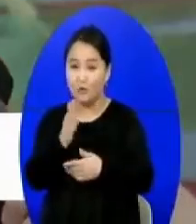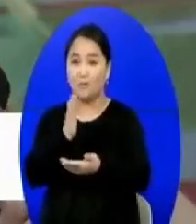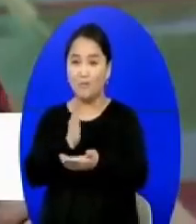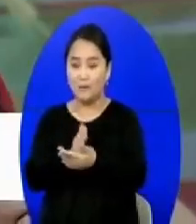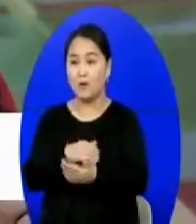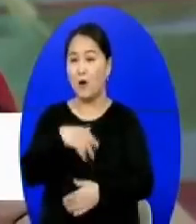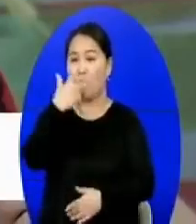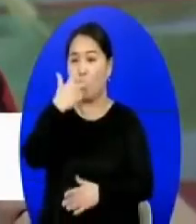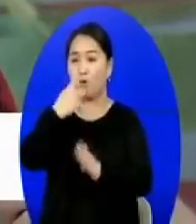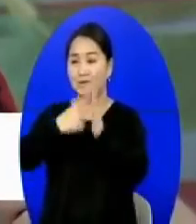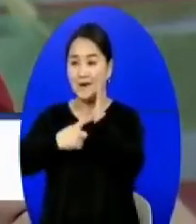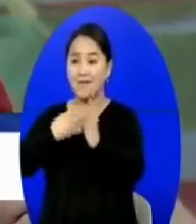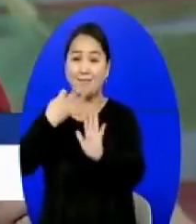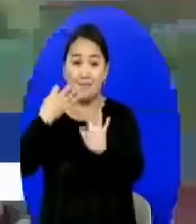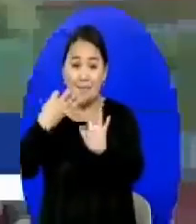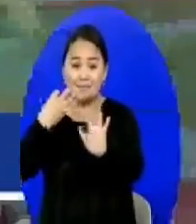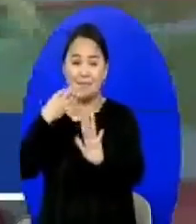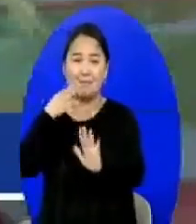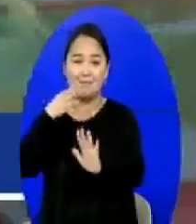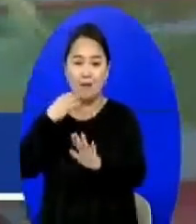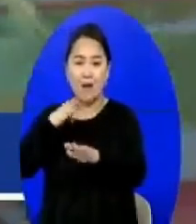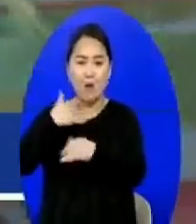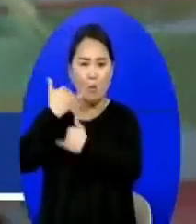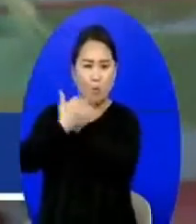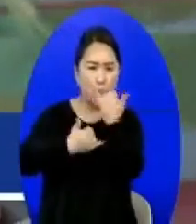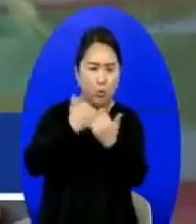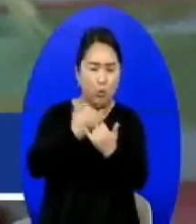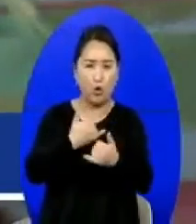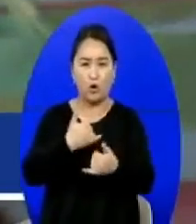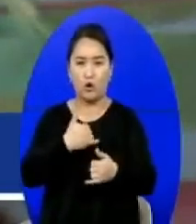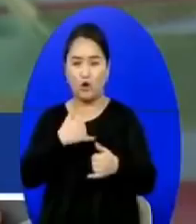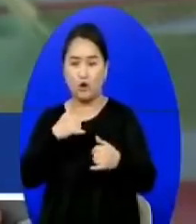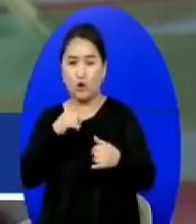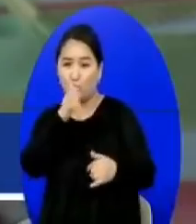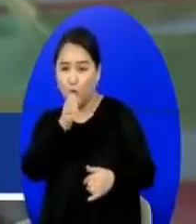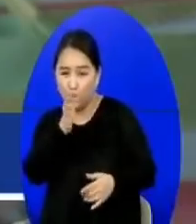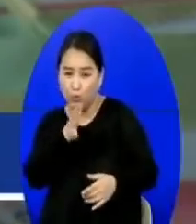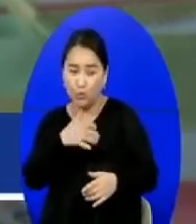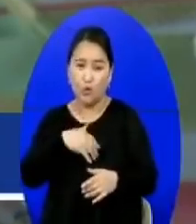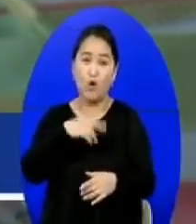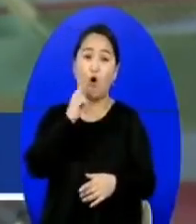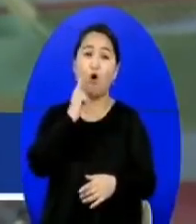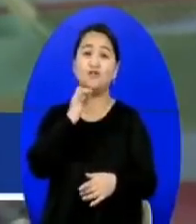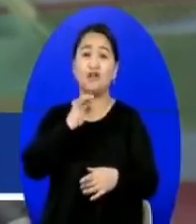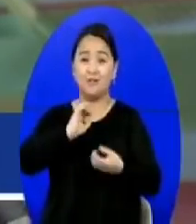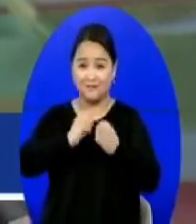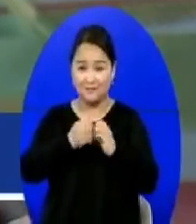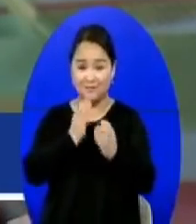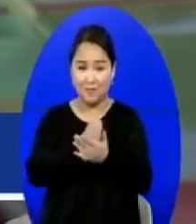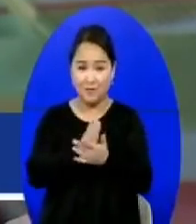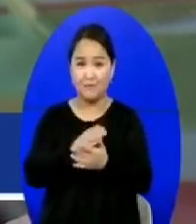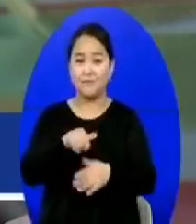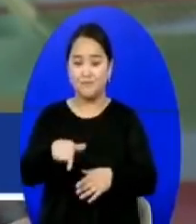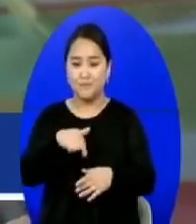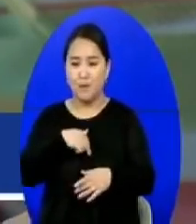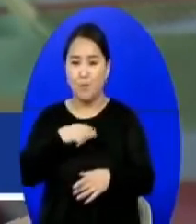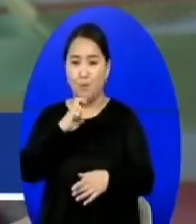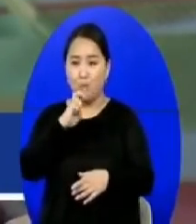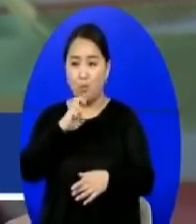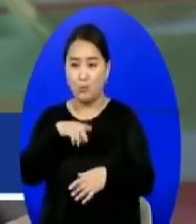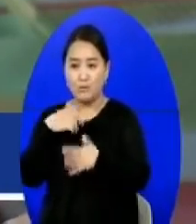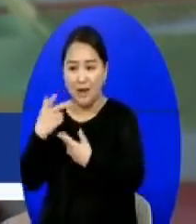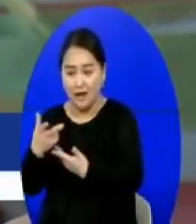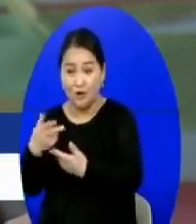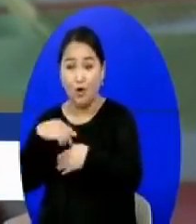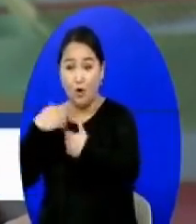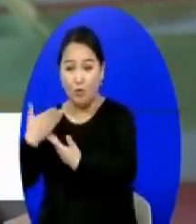уламжлал болгоод 18 дахь жилдээ тоглож ирж байна. Онлайн одоо телевизийн энэ контент сайн санааны буцааж нэхгүй хайр гэсэн